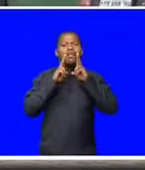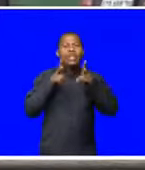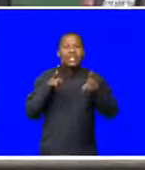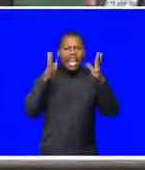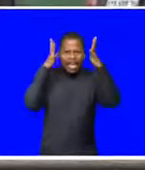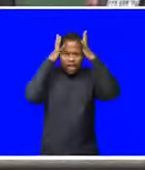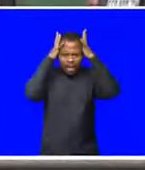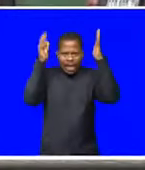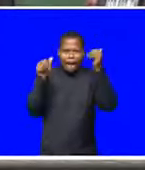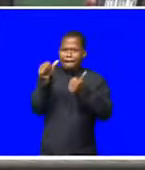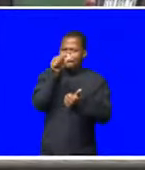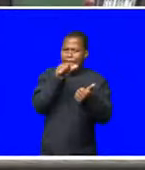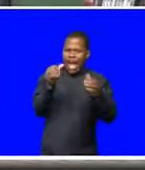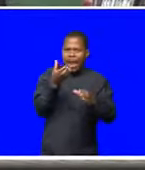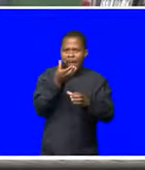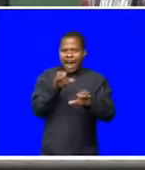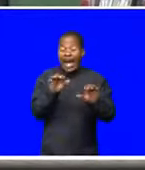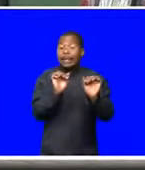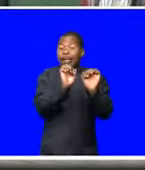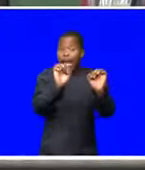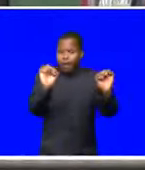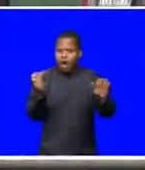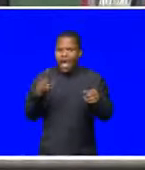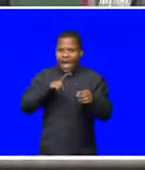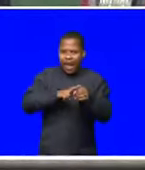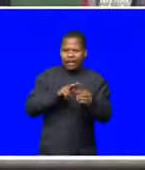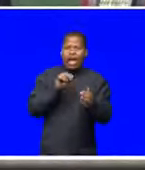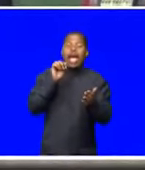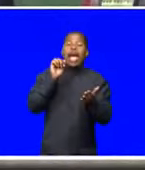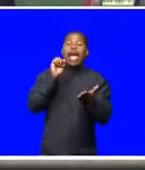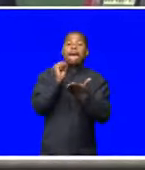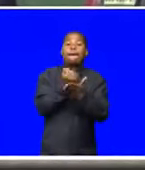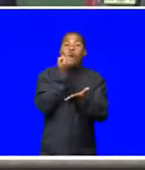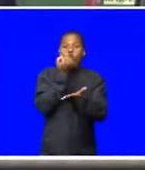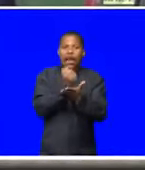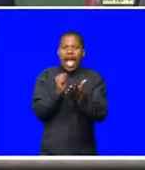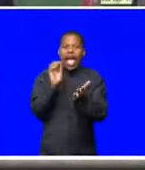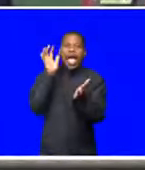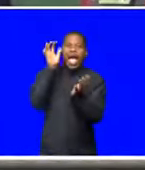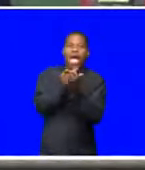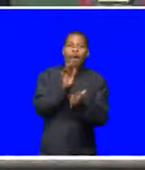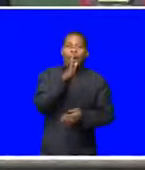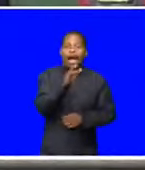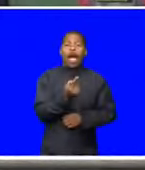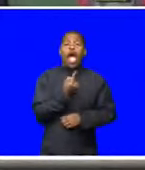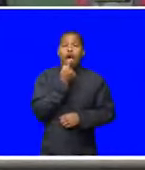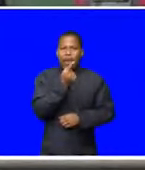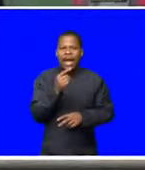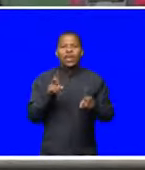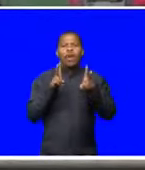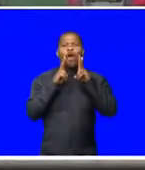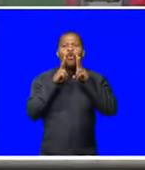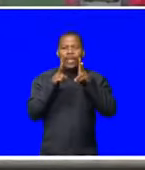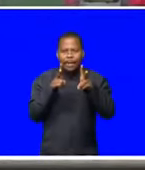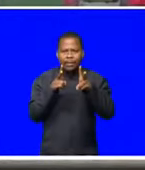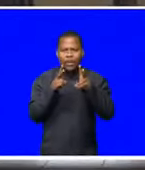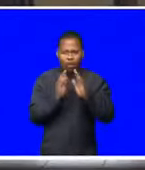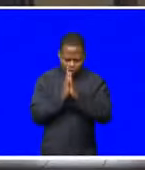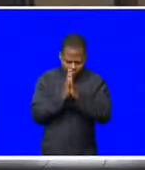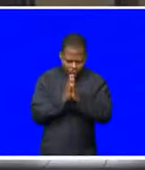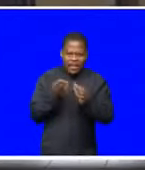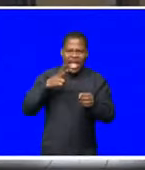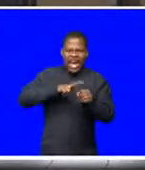setibiyela emakhaya letinye letitholakele egedeni engwenya titsi betitele tinkonzo teliphasika kanti letinye